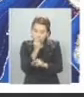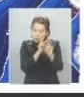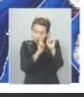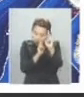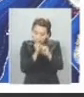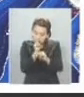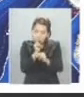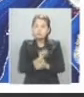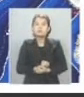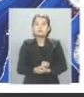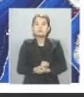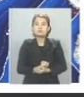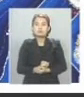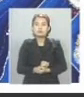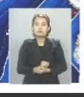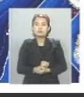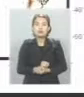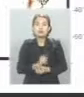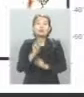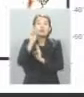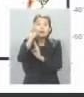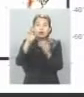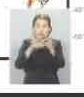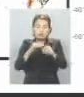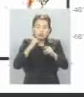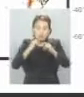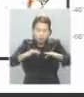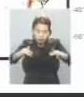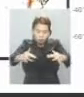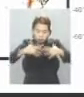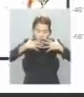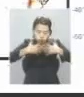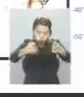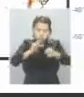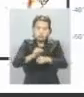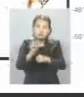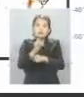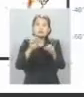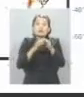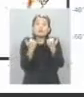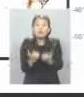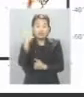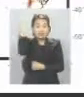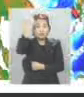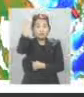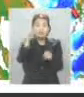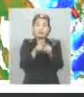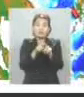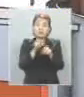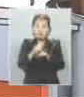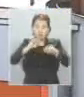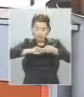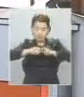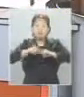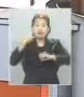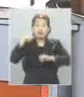ว่าจะเกิดสึนามิมาให้ระวังอย่างนี้มันก็แตกตื่นนะนักท่องเที่ยวขณะนี้เป็นไฮซีซั่นหน่อยๆด้วยนะฮะอ ัน นี้ก็เป็นปัญหาเหมือนกันนะครับ